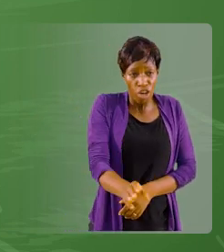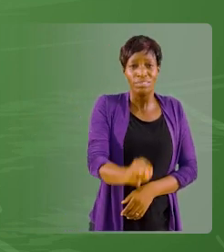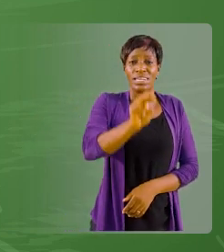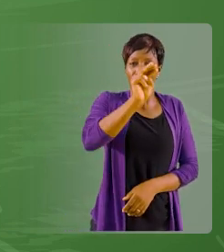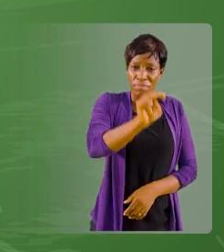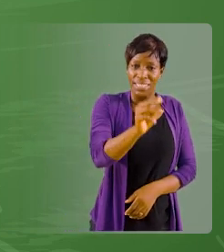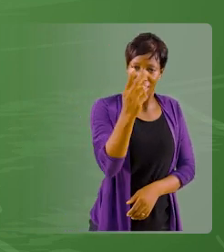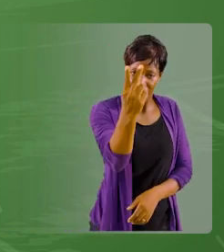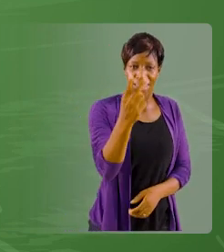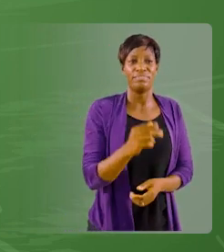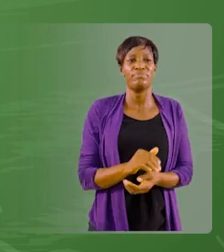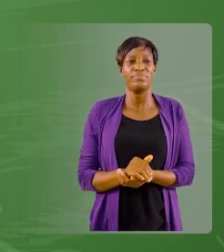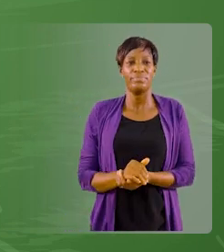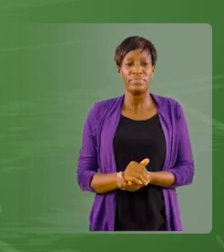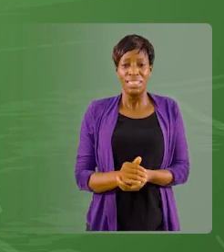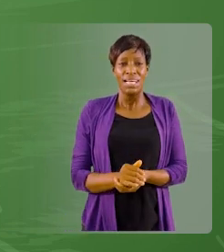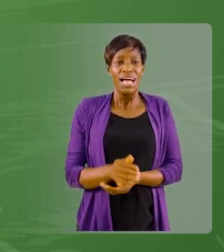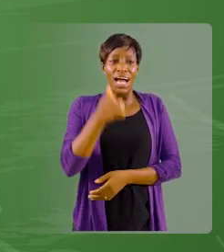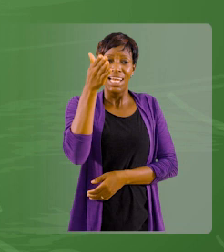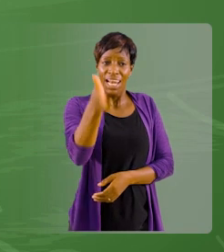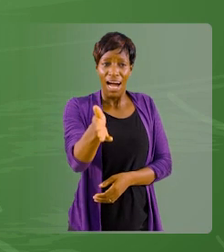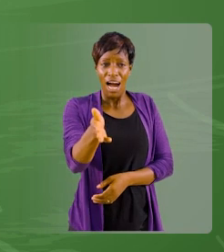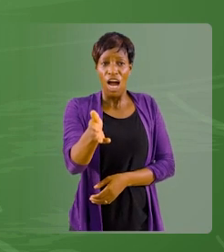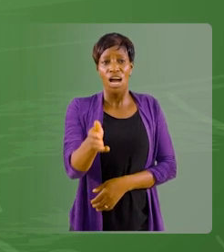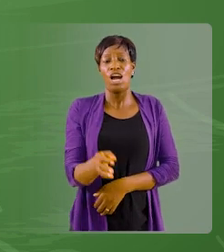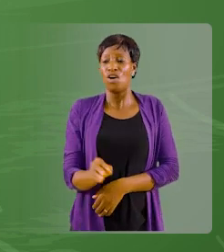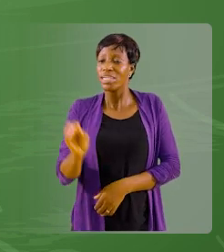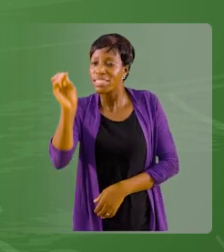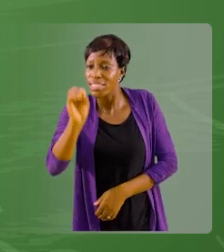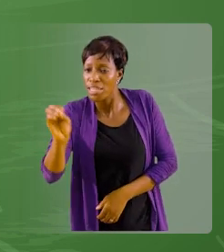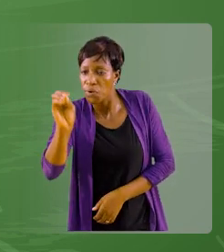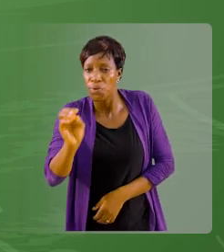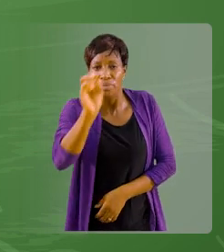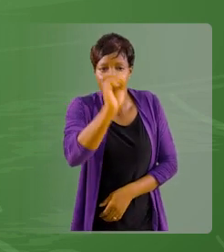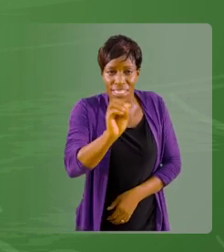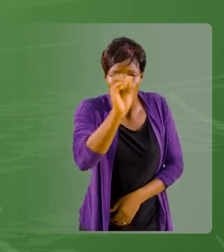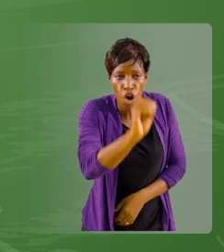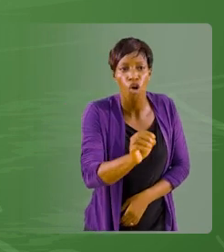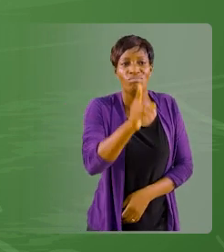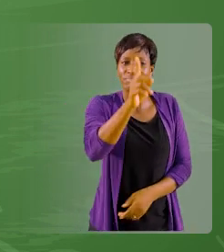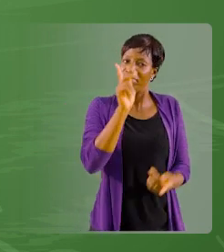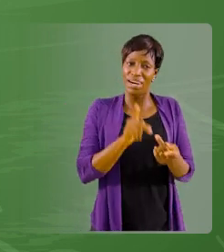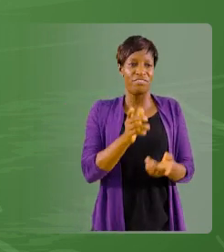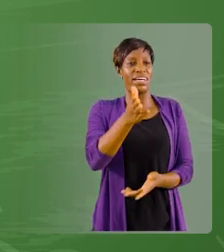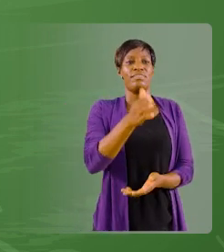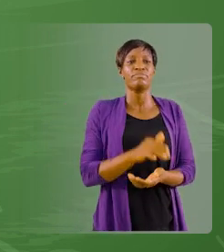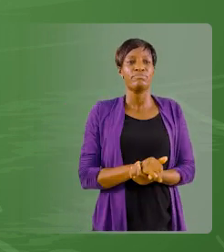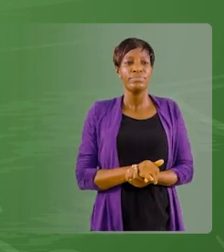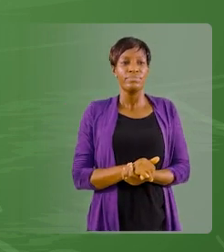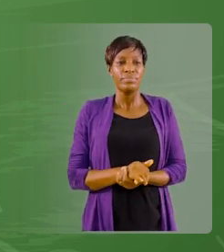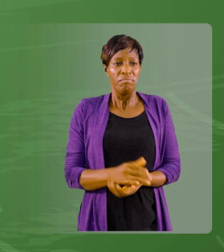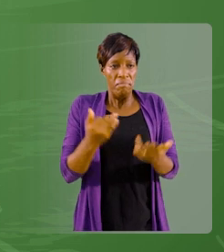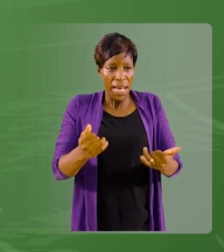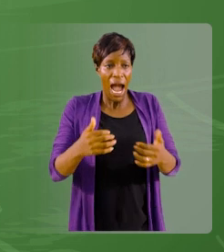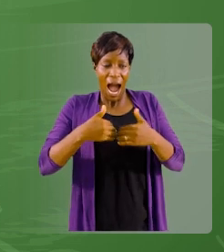carrés. Donc ici, nous mettons 2 zéros. Donc nous avons 36